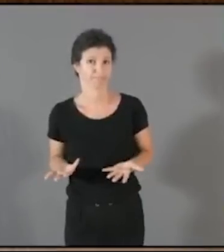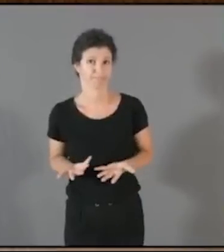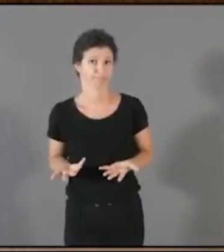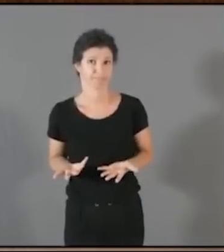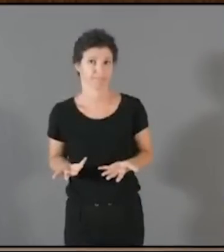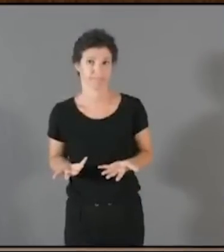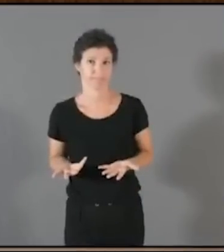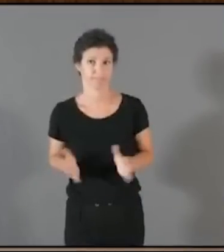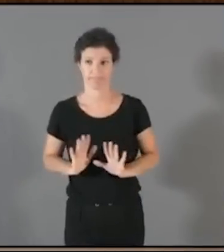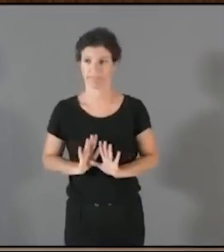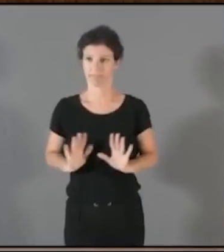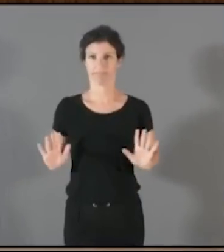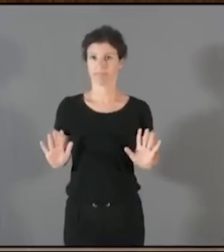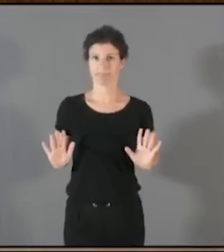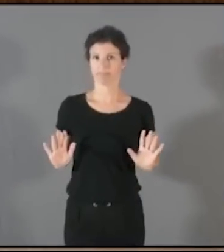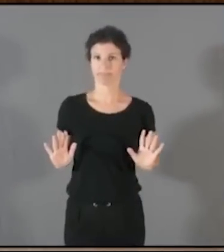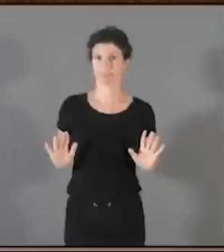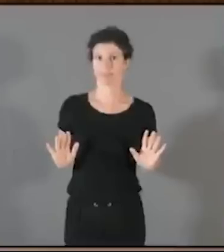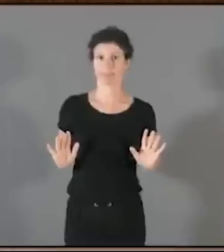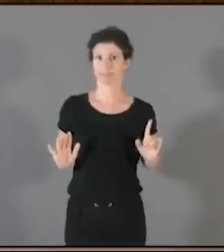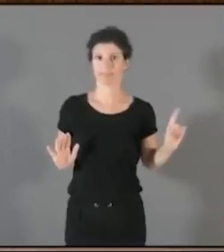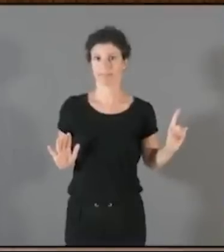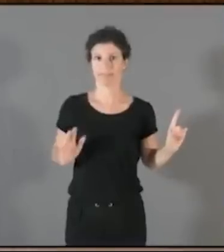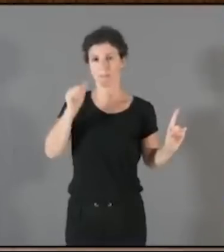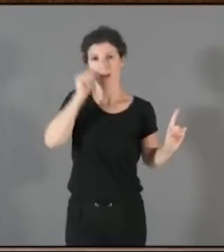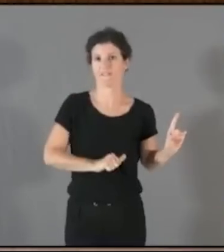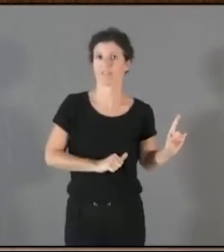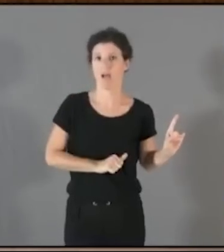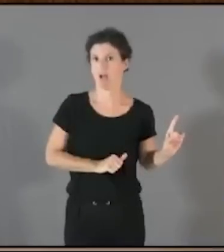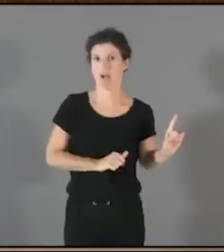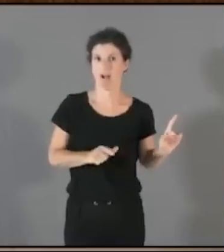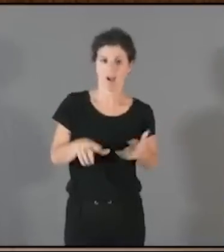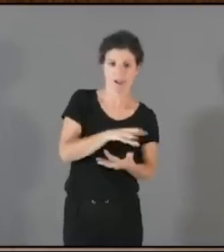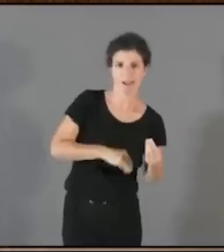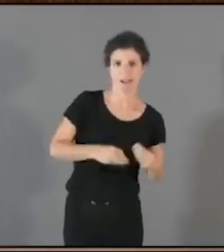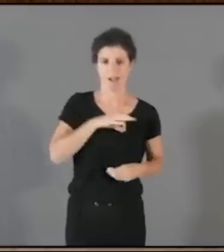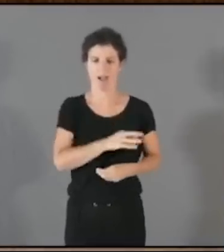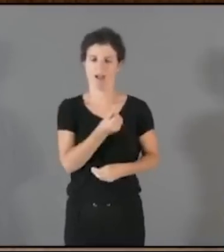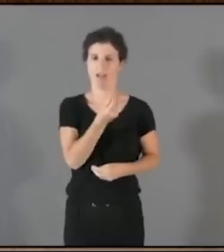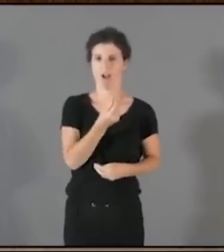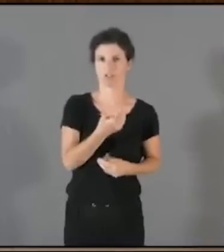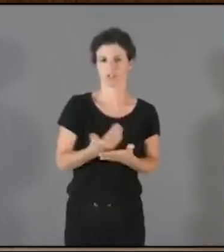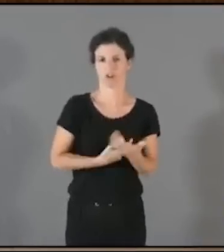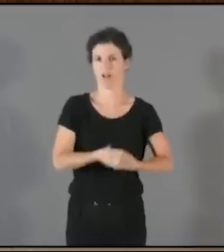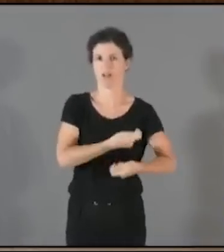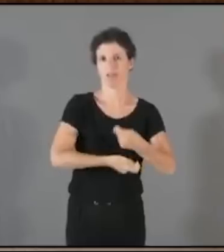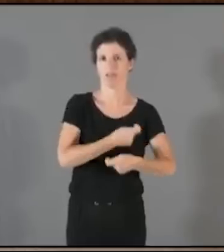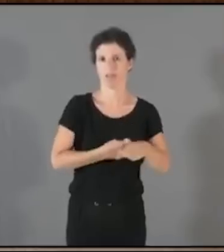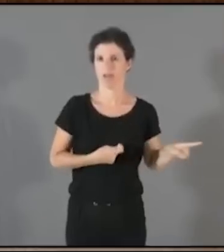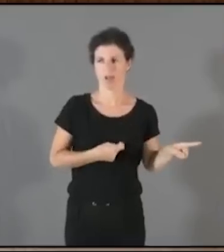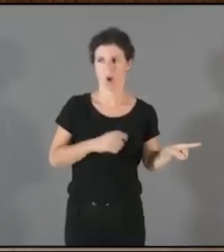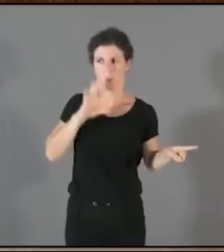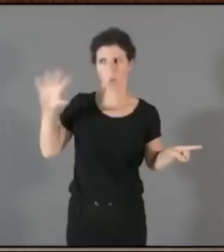est parfaitement entendu de l'autre côté de la Méditerranée par les mafias de passeurs. Elles sauront que les ONG, SOS Méditerranée en